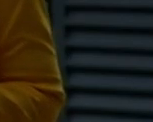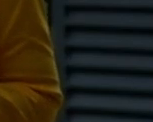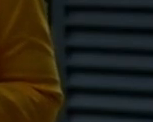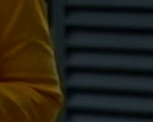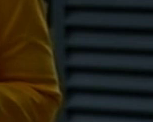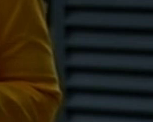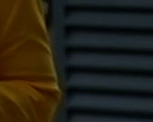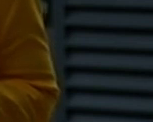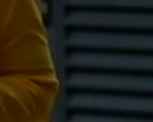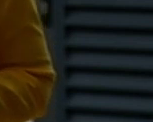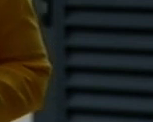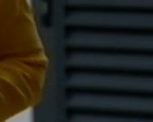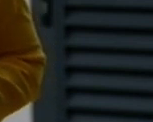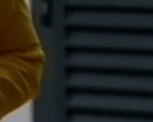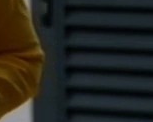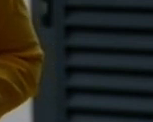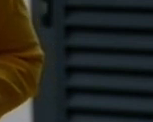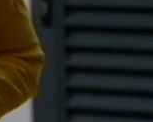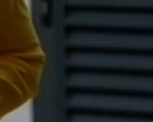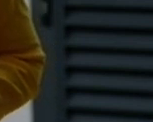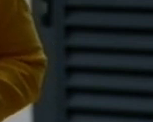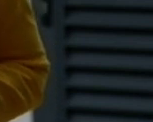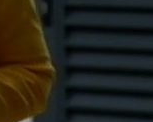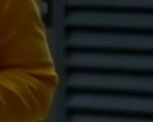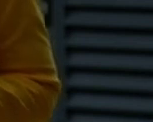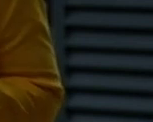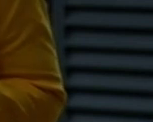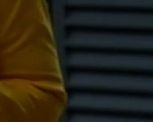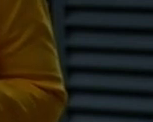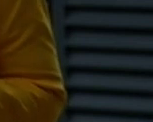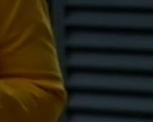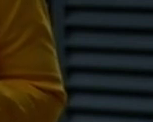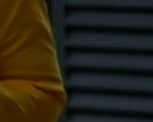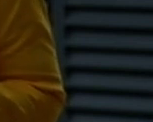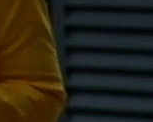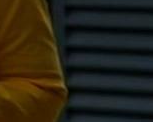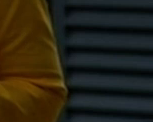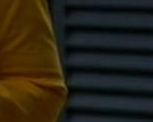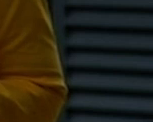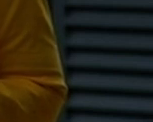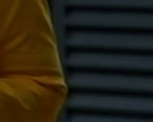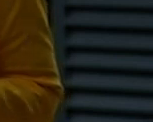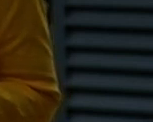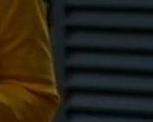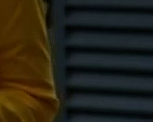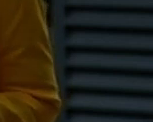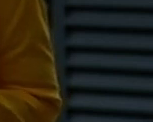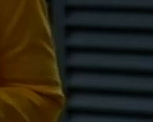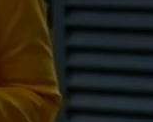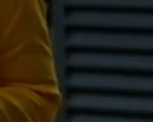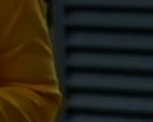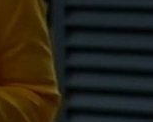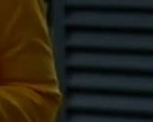Indaba en Afrique du Sud. Madame le gouverneur, le chef de l'État est venu ici. Quel était l'objectif de